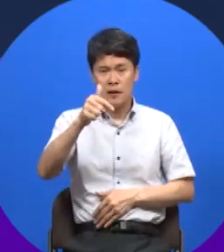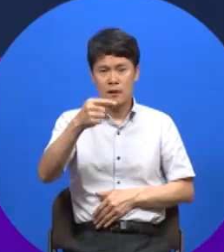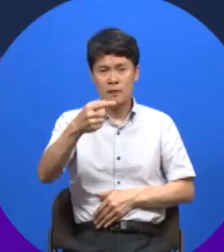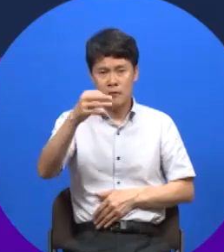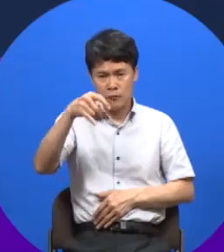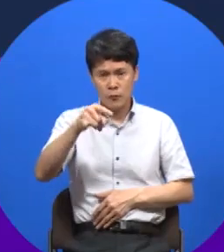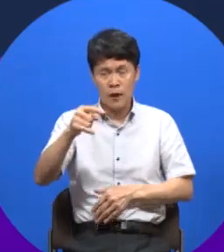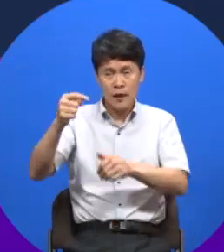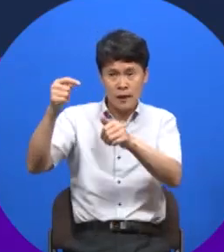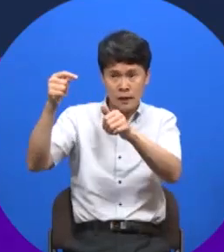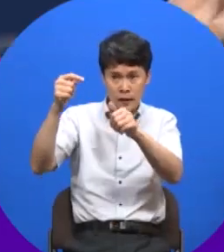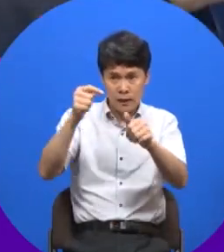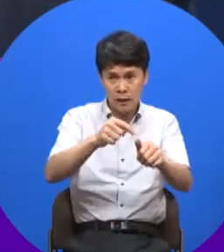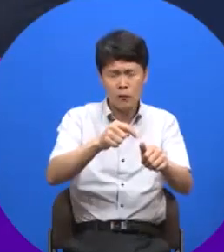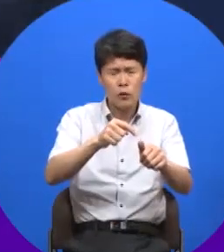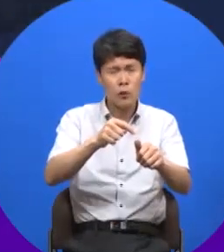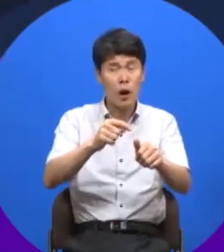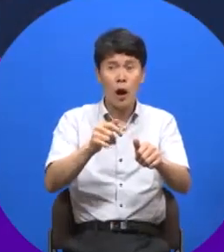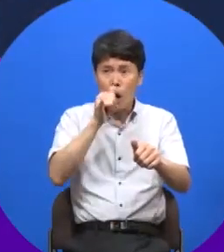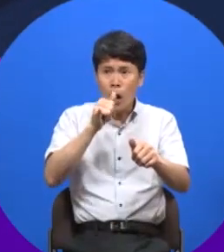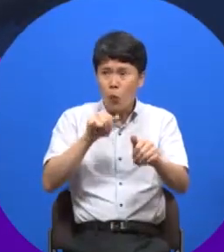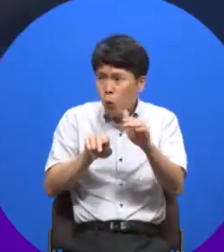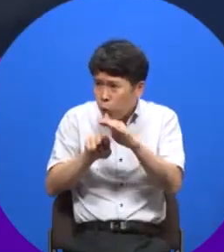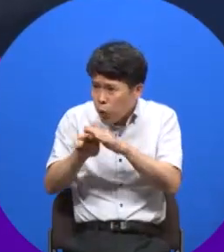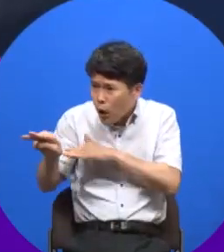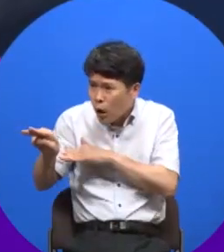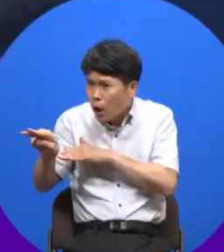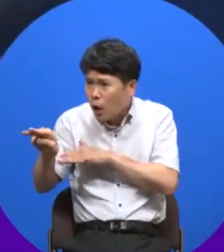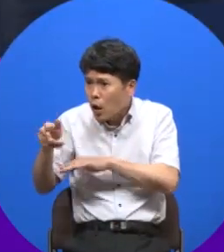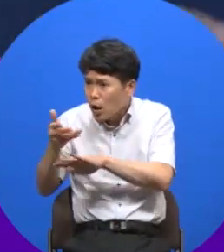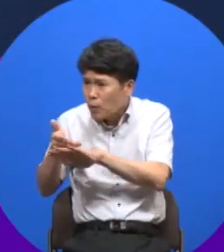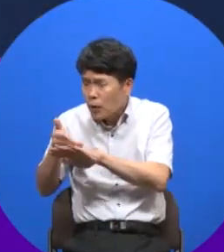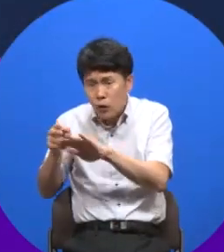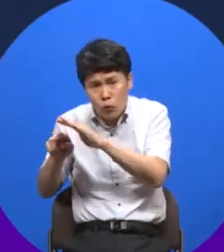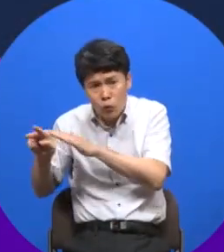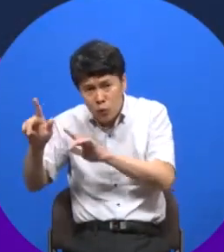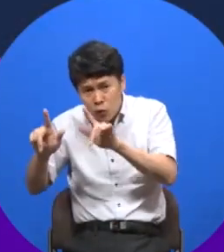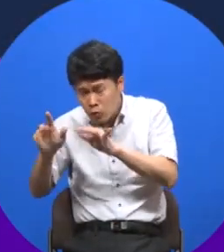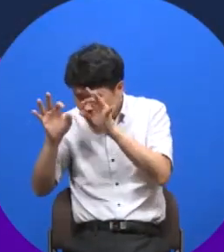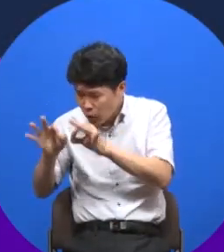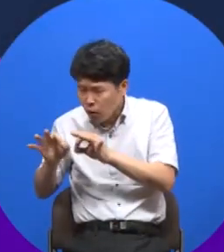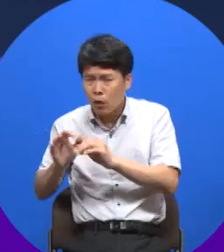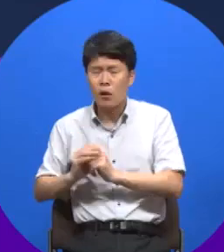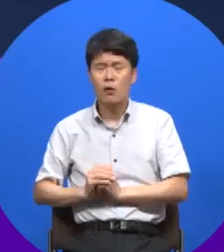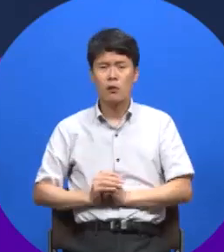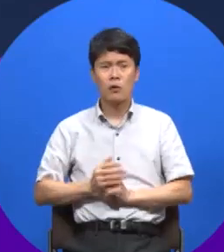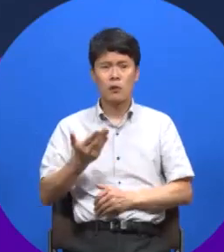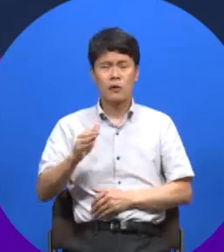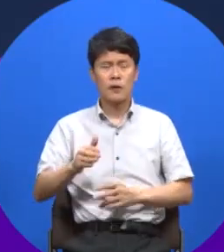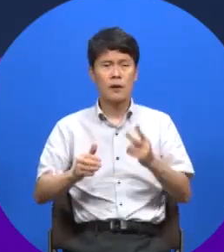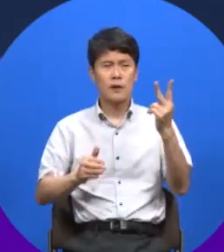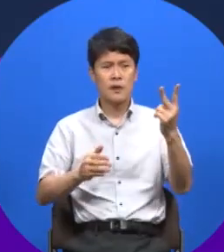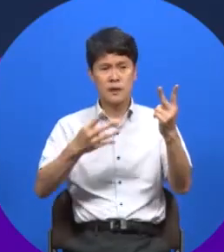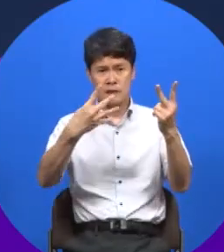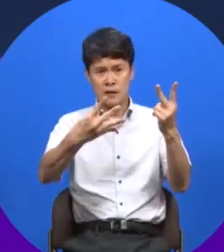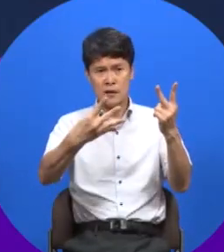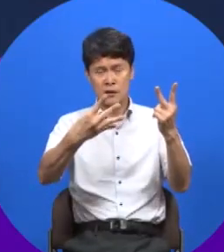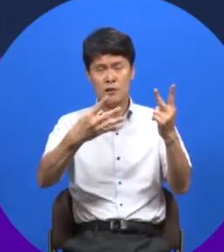받고 도피해서 반대로 가던 모습을 보았죠. 그런데 자, 2장